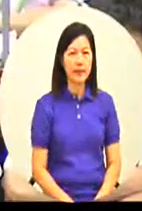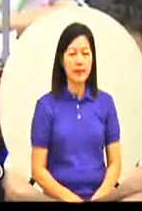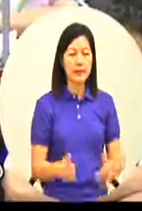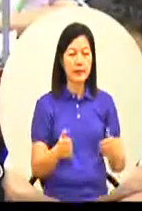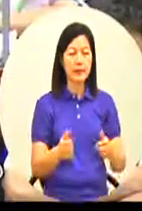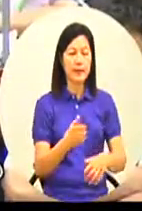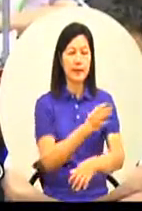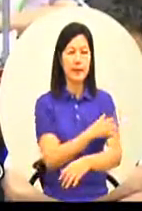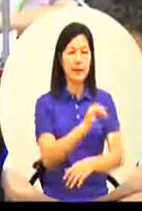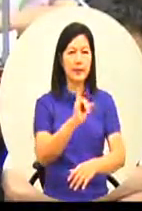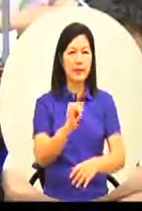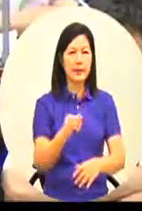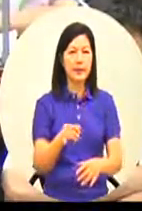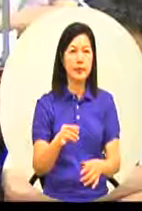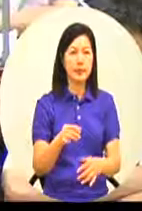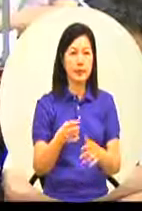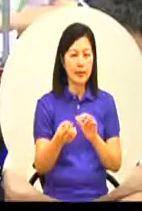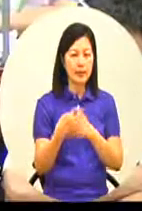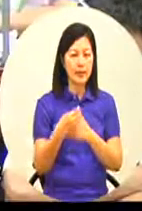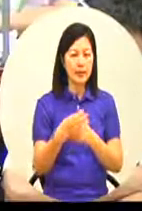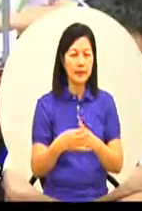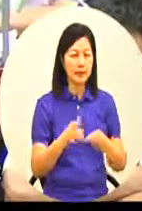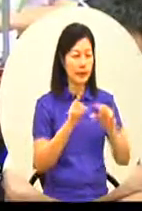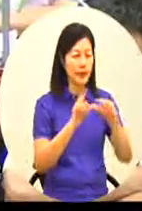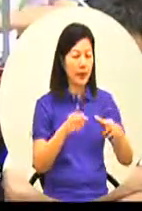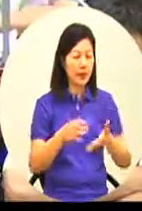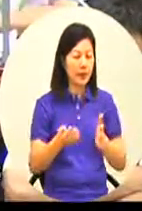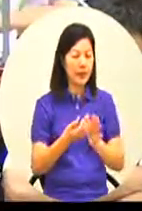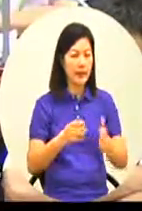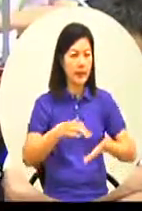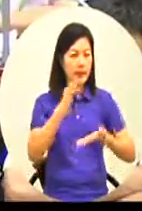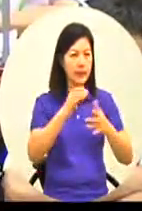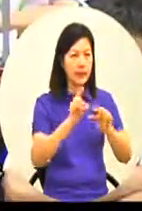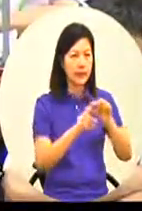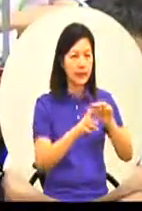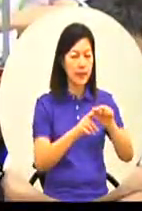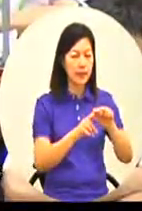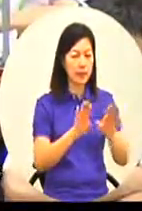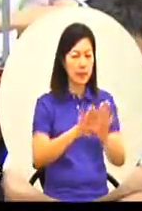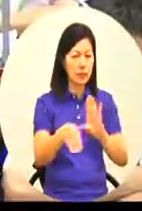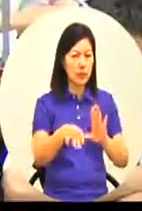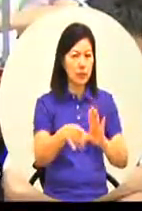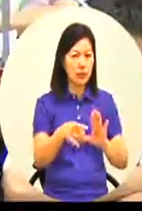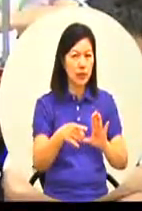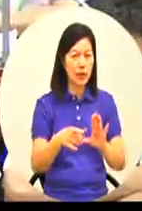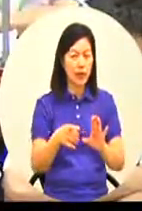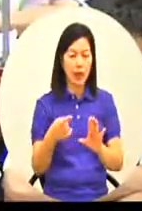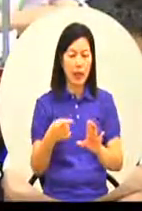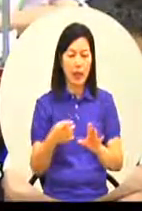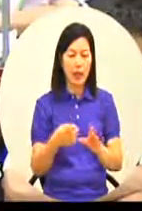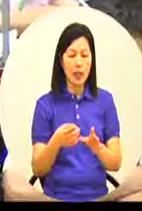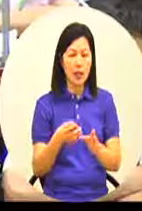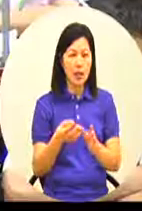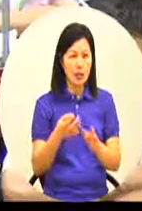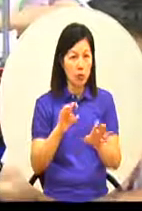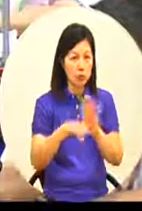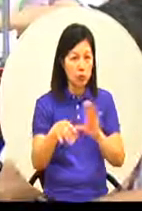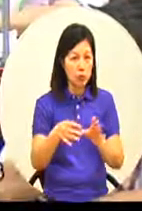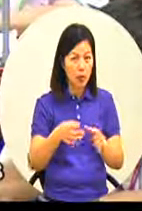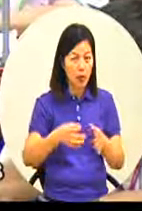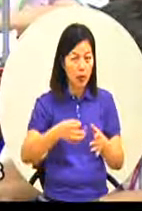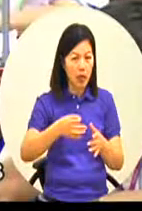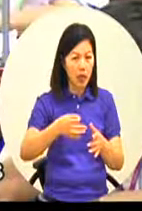指教。刚刚提到这个台中市，他的那个税额 没有比我们高，主要在我的